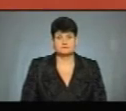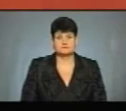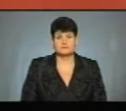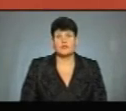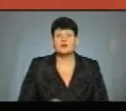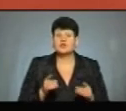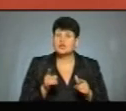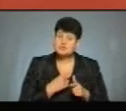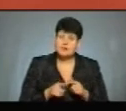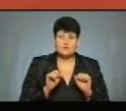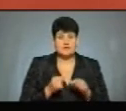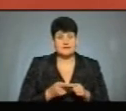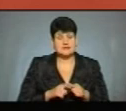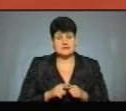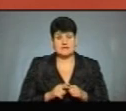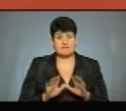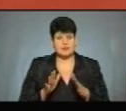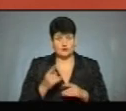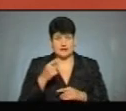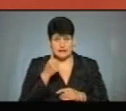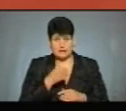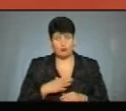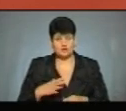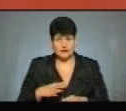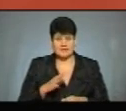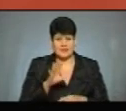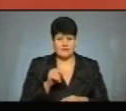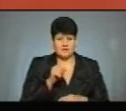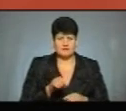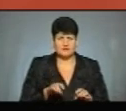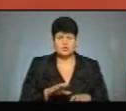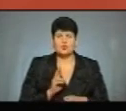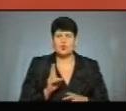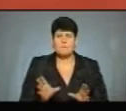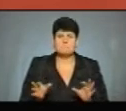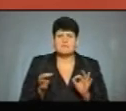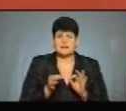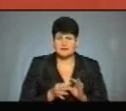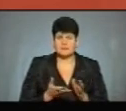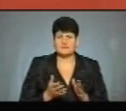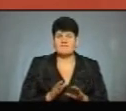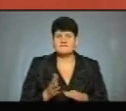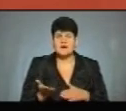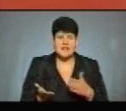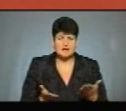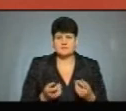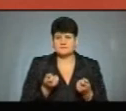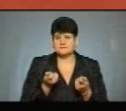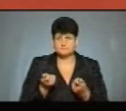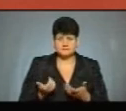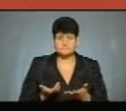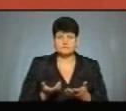Власне, чи можливий такий варіант, що ще рік почекаємо і нехай ці громади самі вирішать, до кого приєднатися? Хоча, в принципі, варіантів небагато, бо вони ж мають до